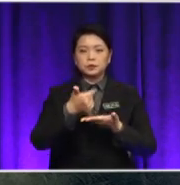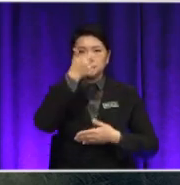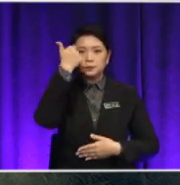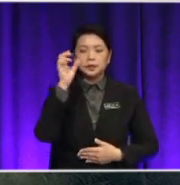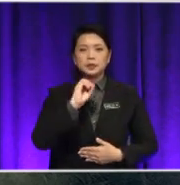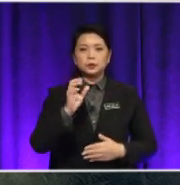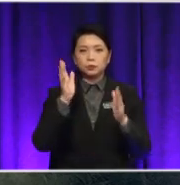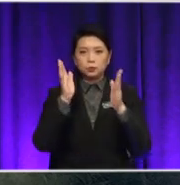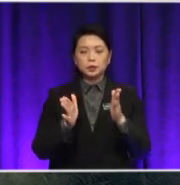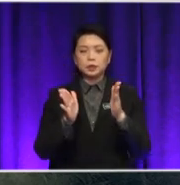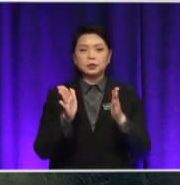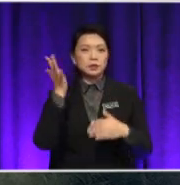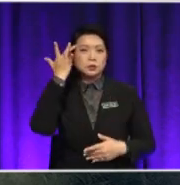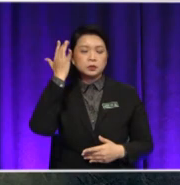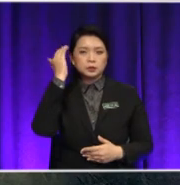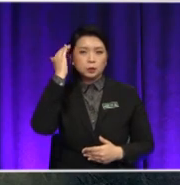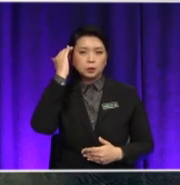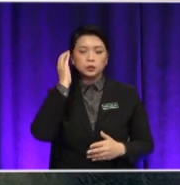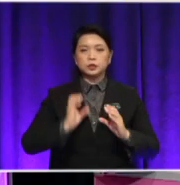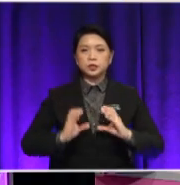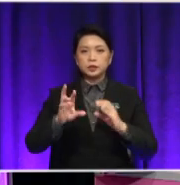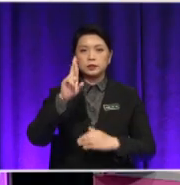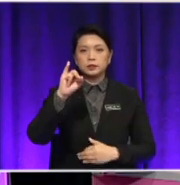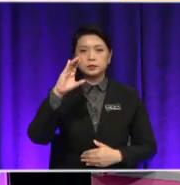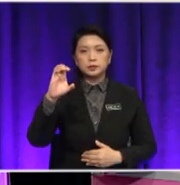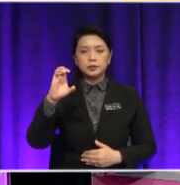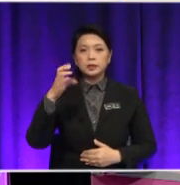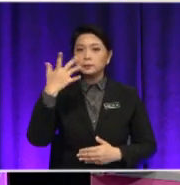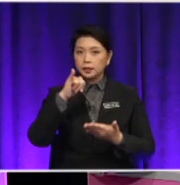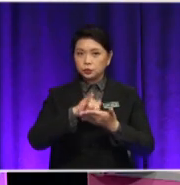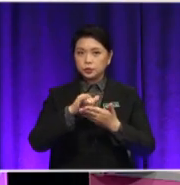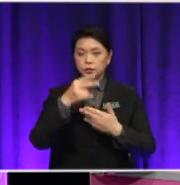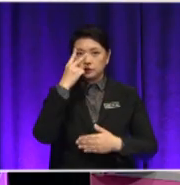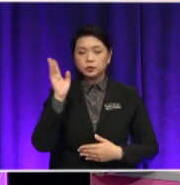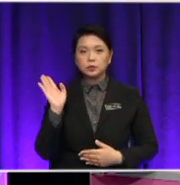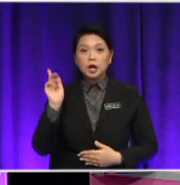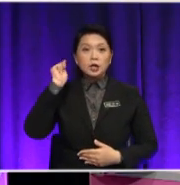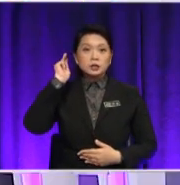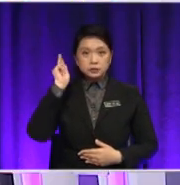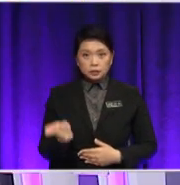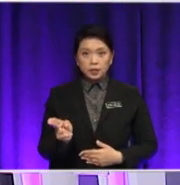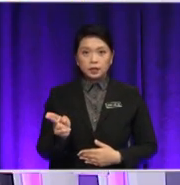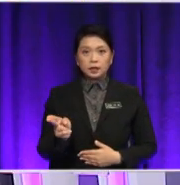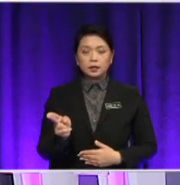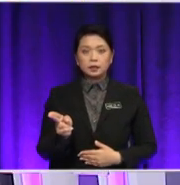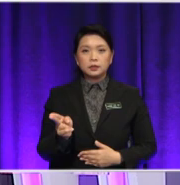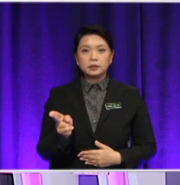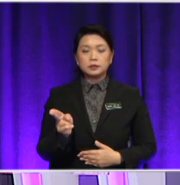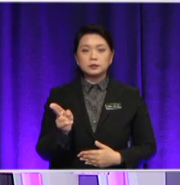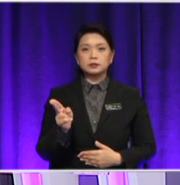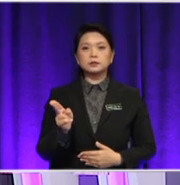kita kena belajar sekarang ni. Betul. Ya. Okey, yang kedua, hentakan. Pernah juga terkena kehentakan ke? Oh, saya pun dah tak pasti dah, cikgu. Tersadung